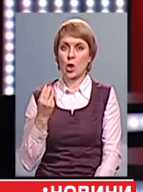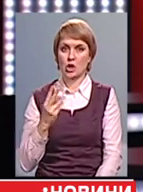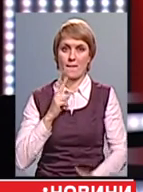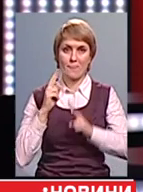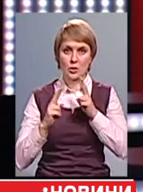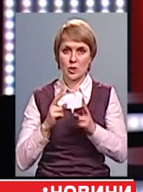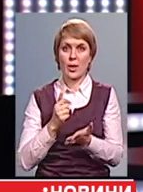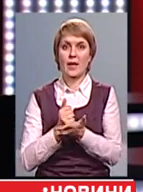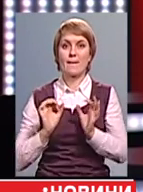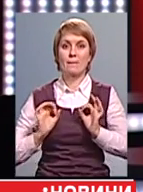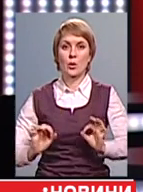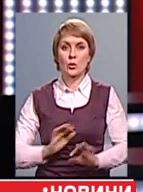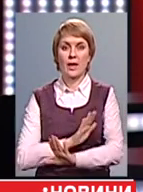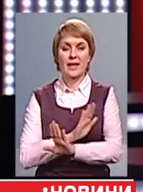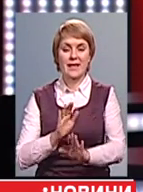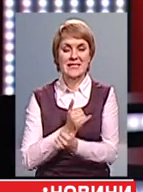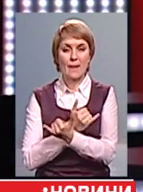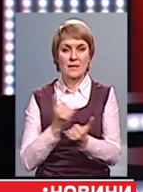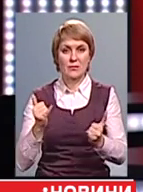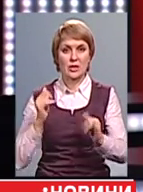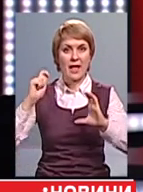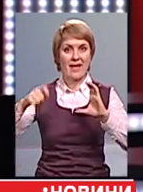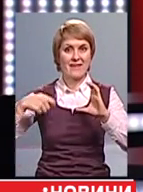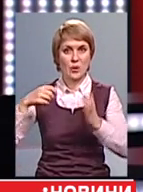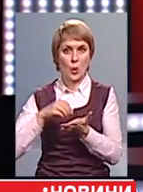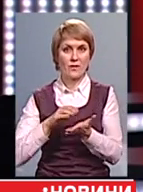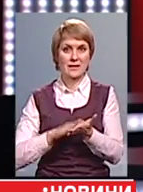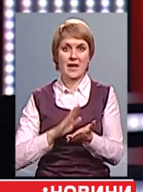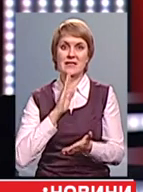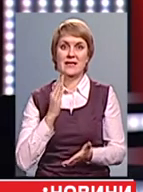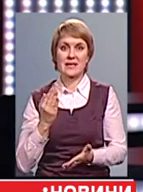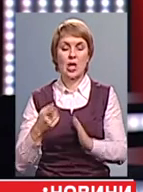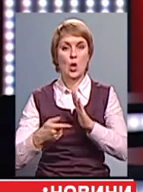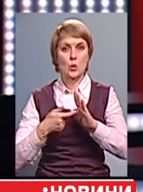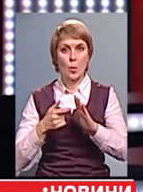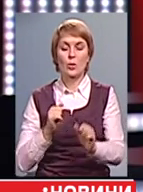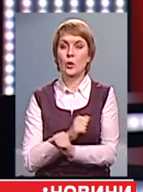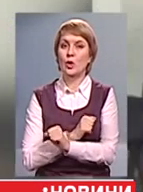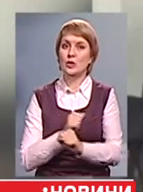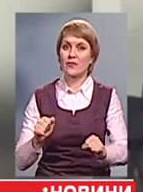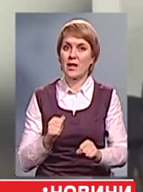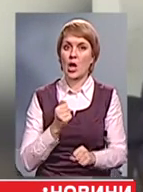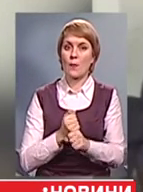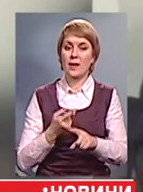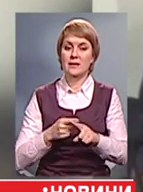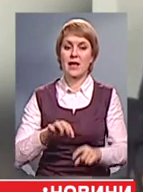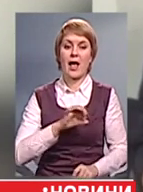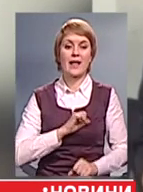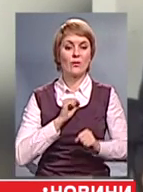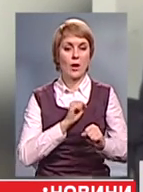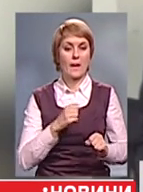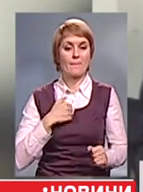не забезпечила відеофіксації її допиту і не дозволяє зробити це її адвокатам. На моє